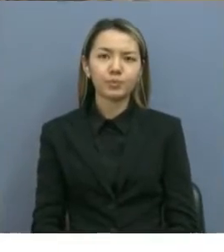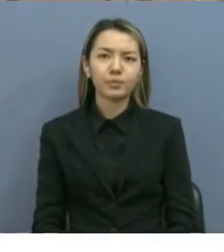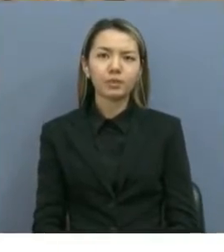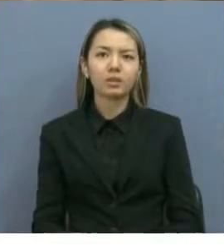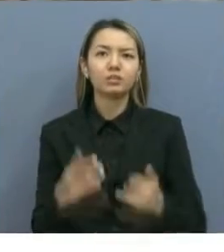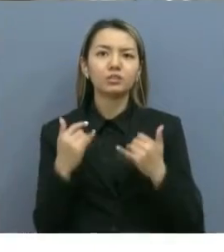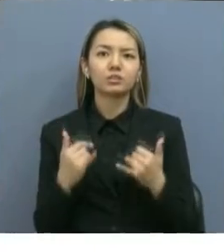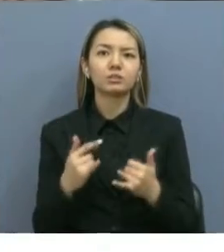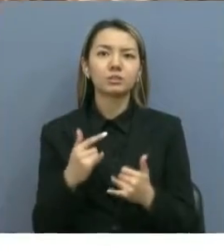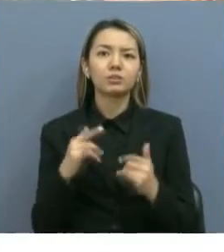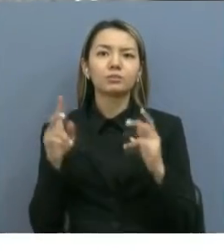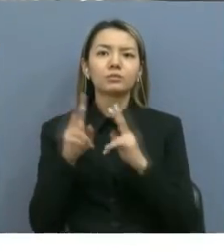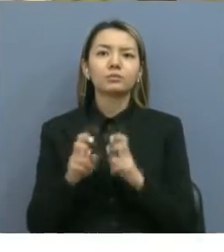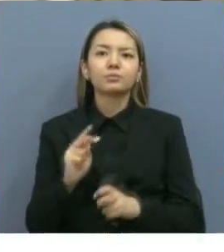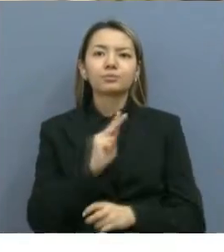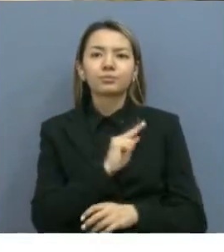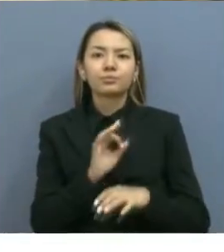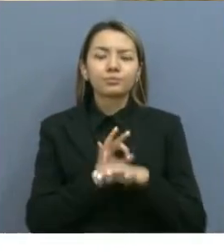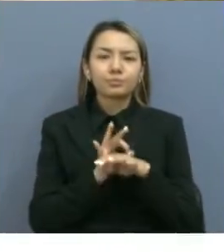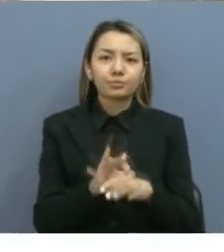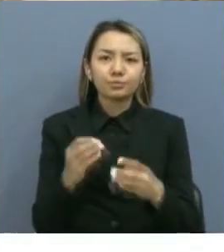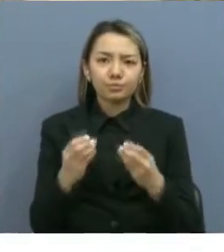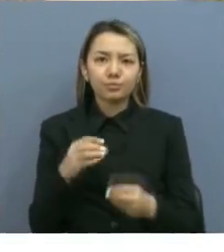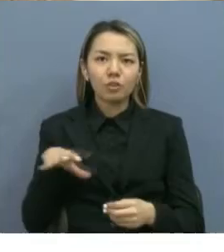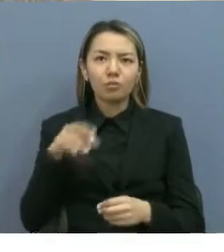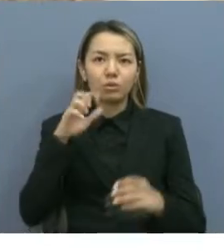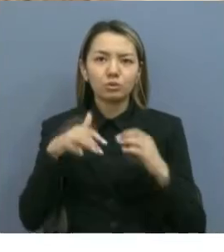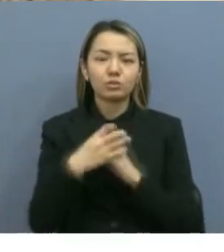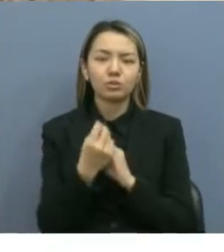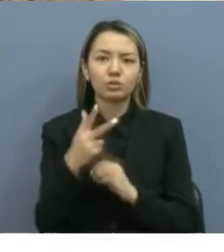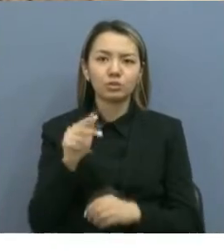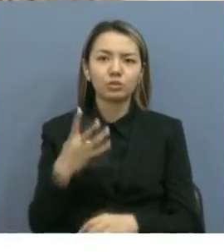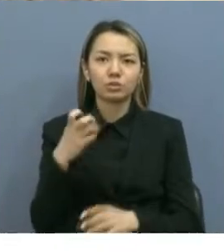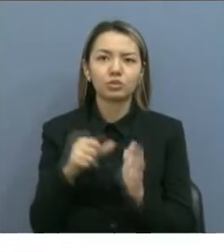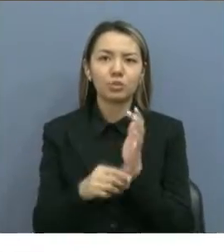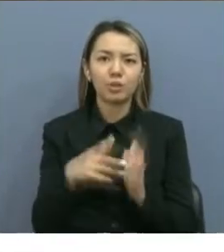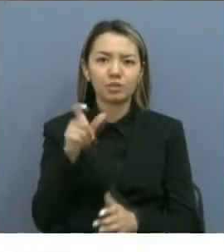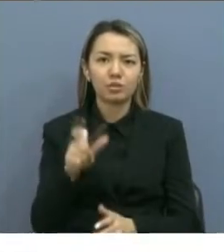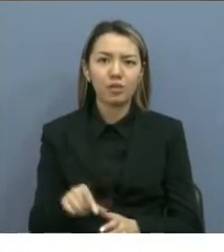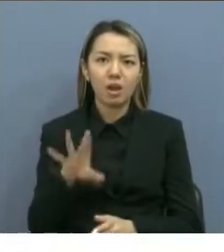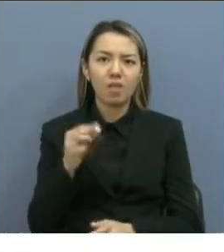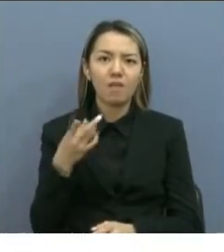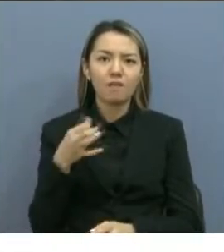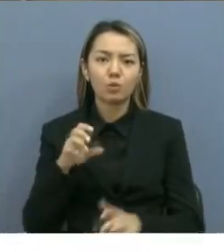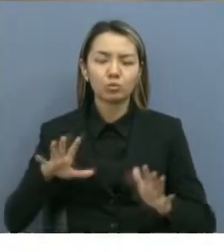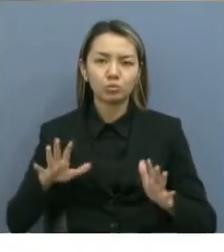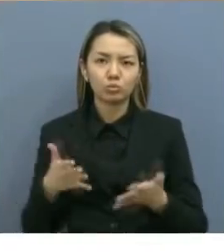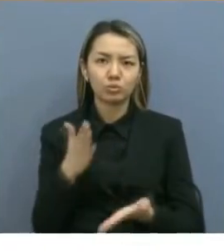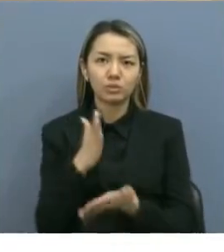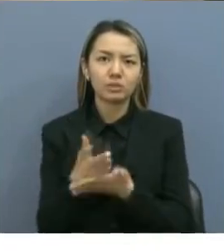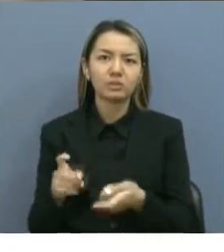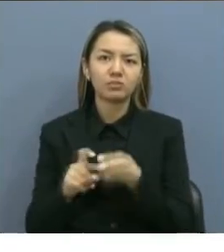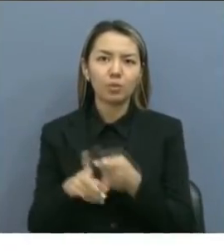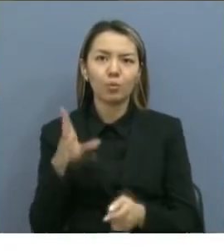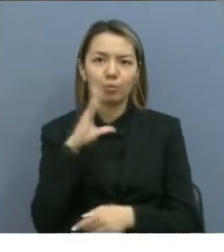Қазір эпидемиологиялық тергеу жұмыстары жүріп жатыр. Ал ел бойынша 13467 адам коронавирус дертіне шалдыққандармен